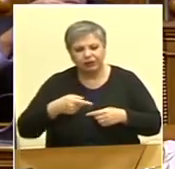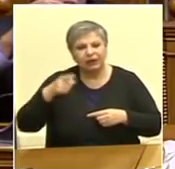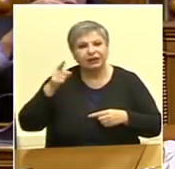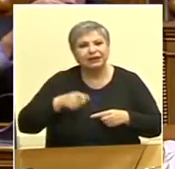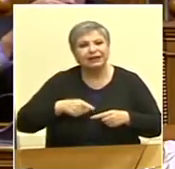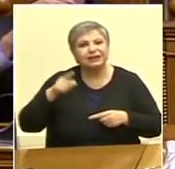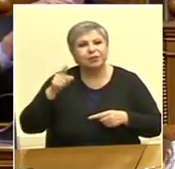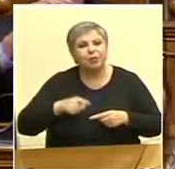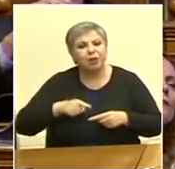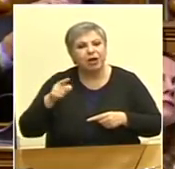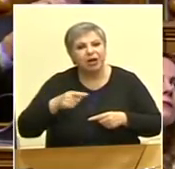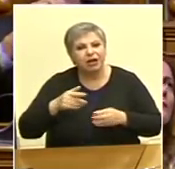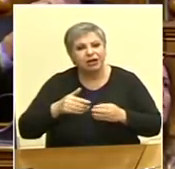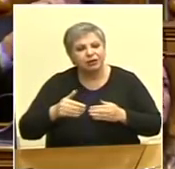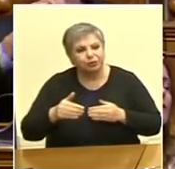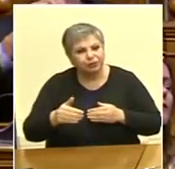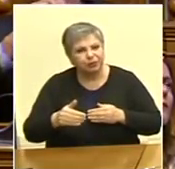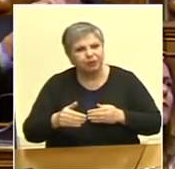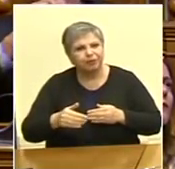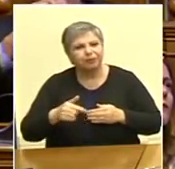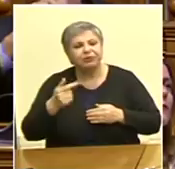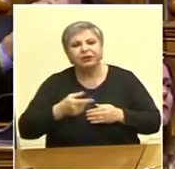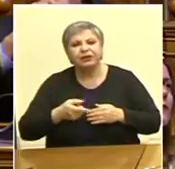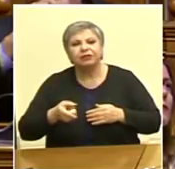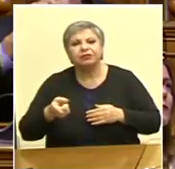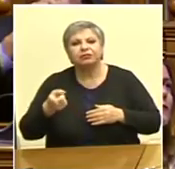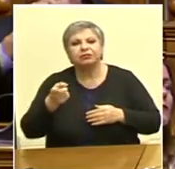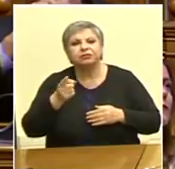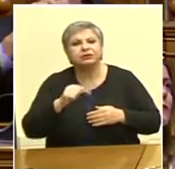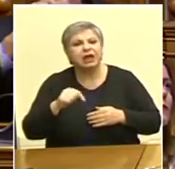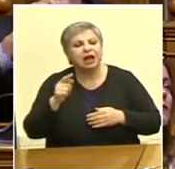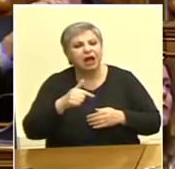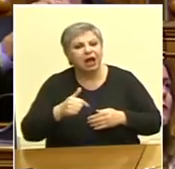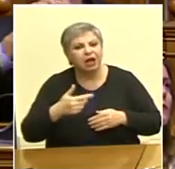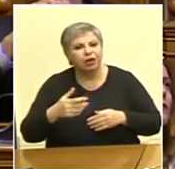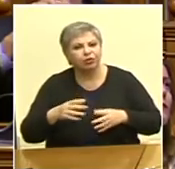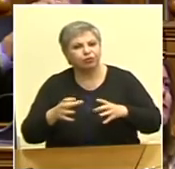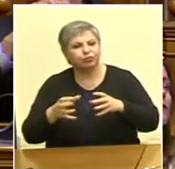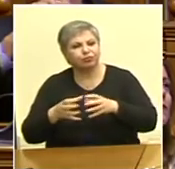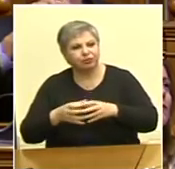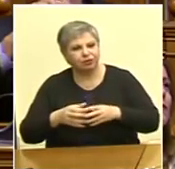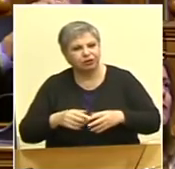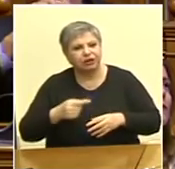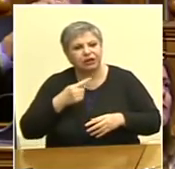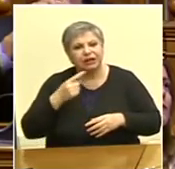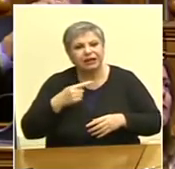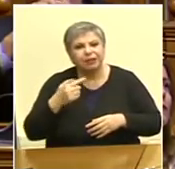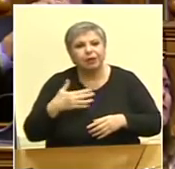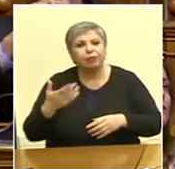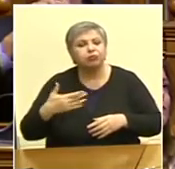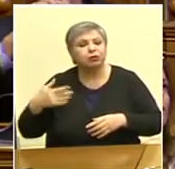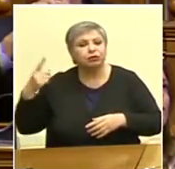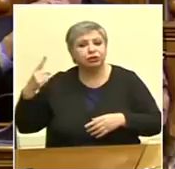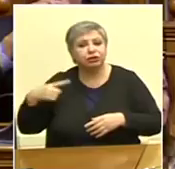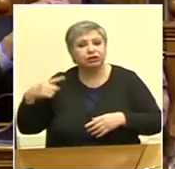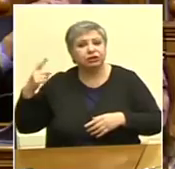Κάποιος άλλος, διάβασα από τη συμπολίτευση, έγραψε ότι δεν μετρήσατε πόσες μέρες έχουν περάσει από τότε που